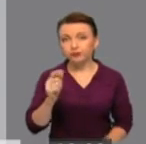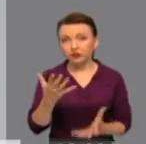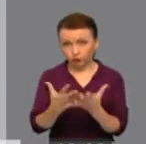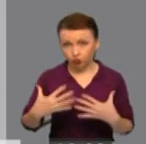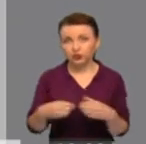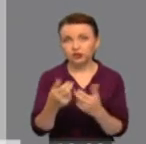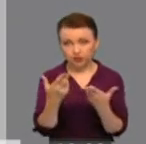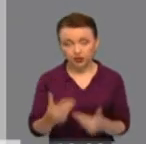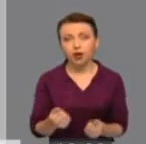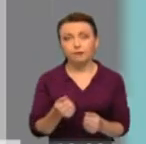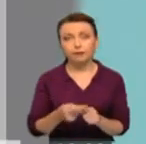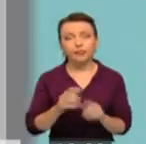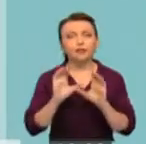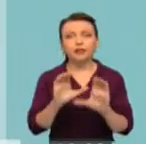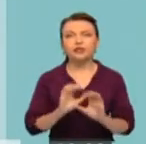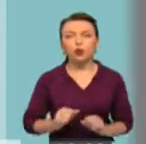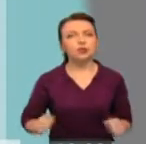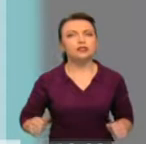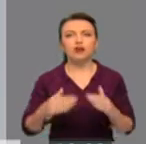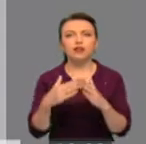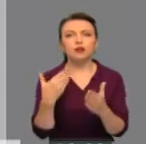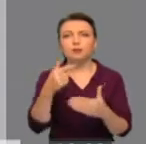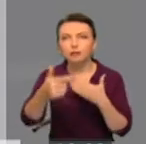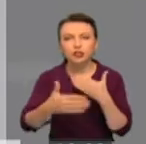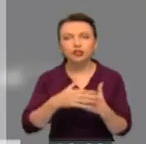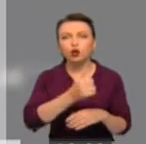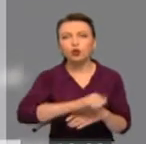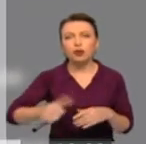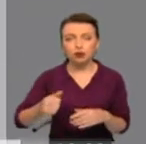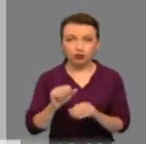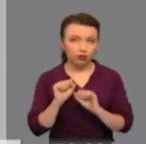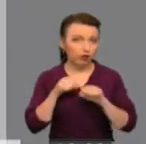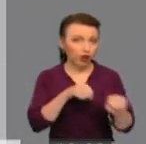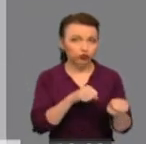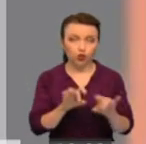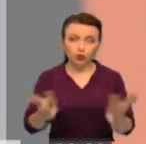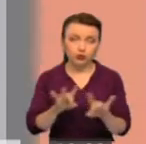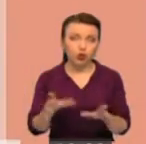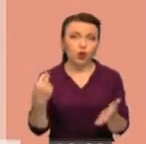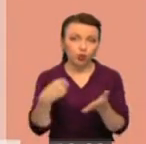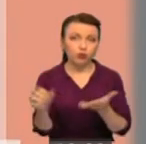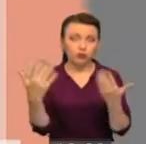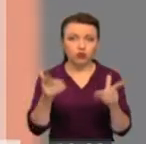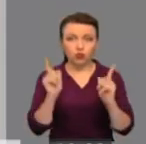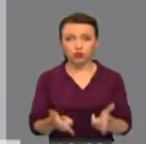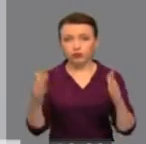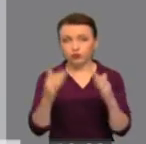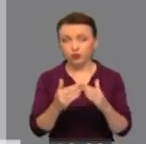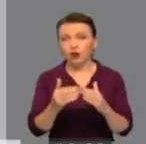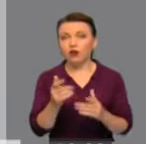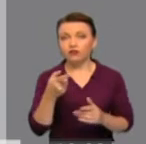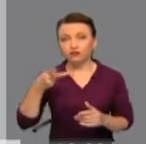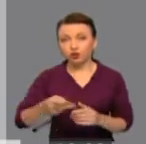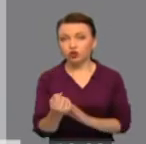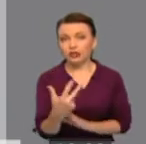родині. Мовляв, незаконно зведений, близько до берега. Кличко пояснив, що будинок купив уже збудованим у